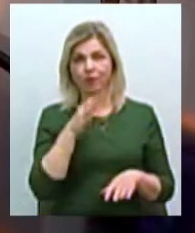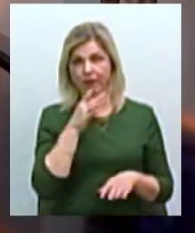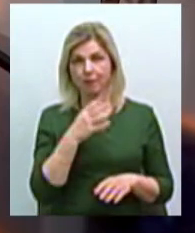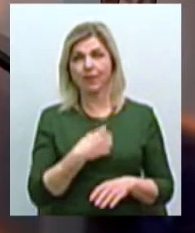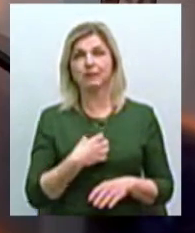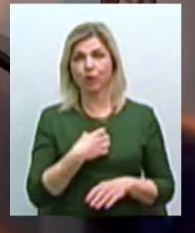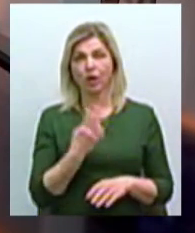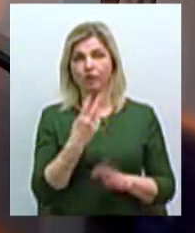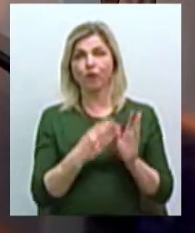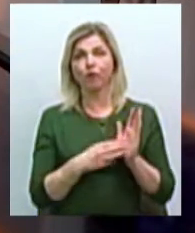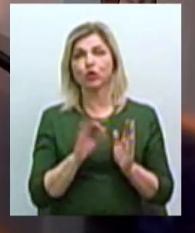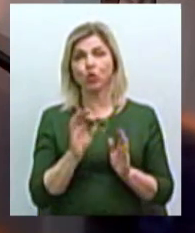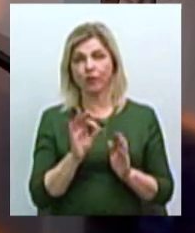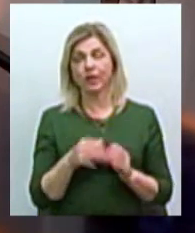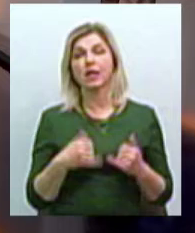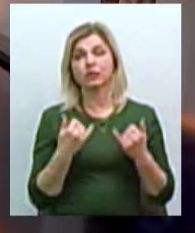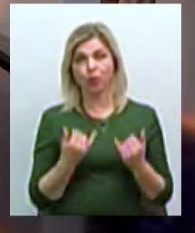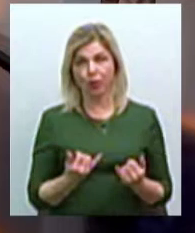міськвиконкому 28 жовтня, саме сьогодні